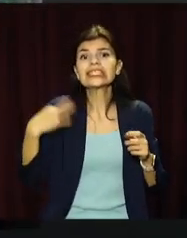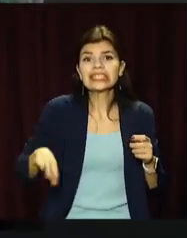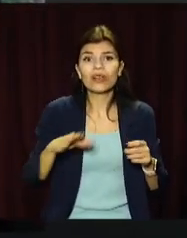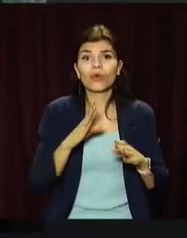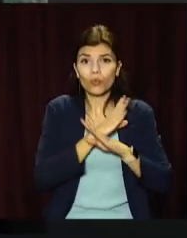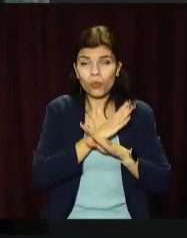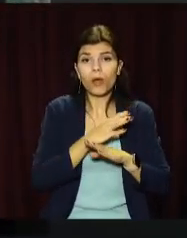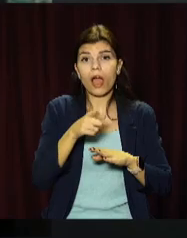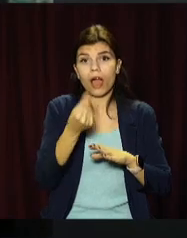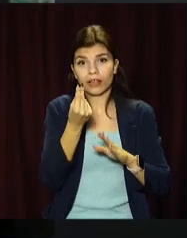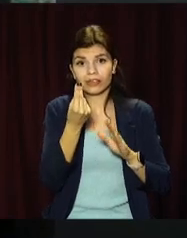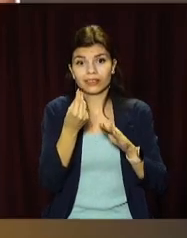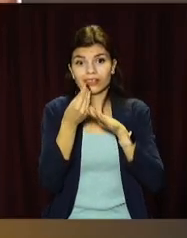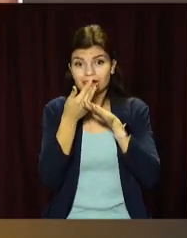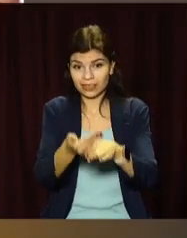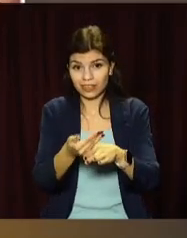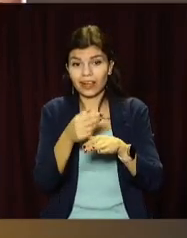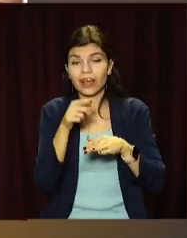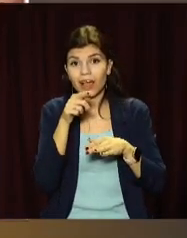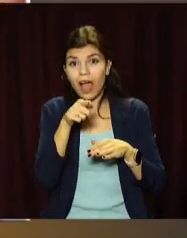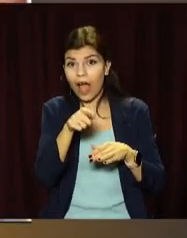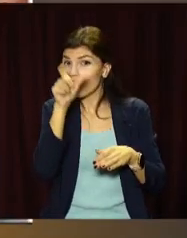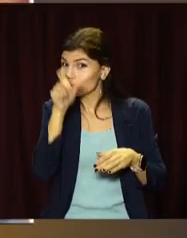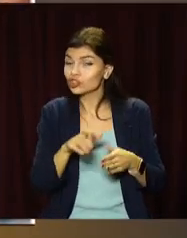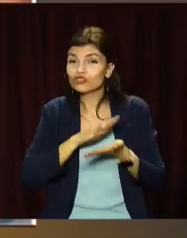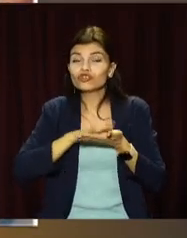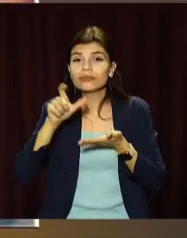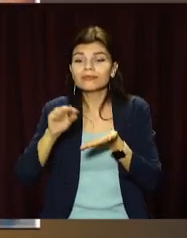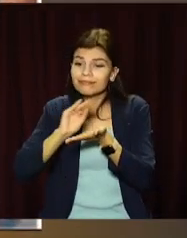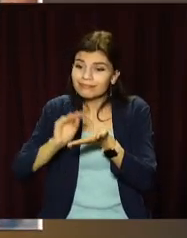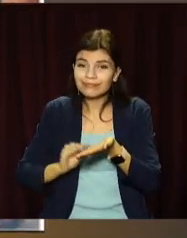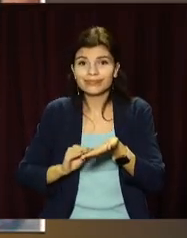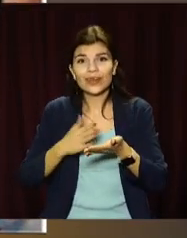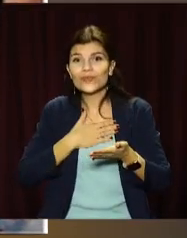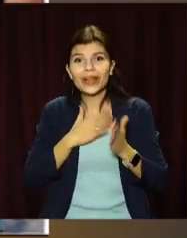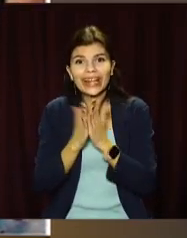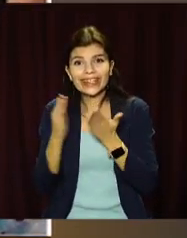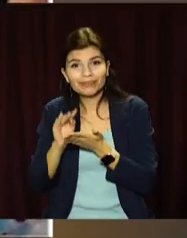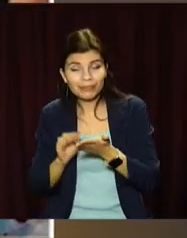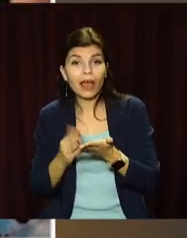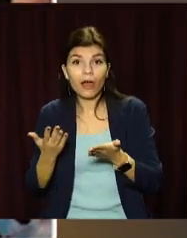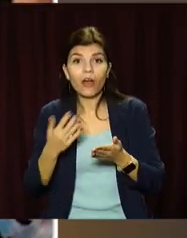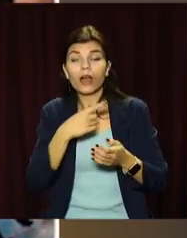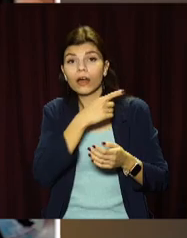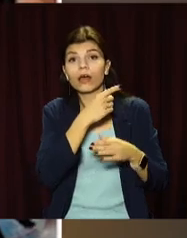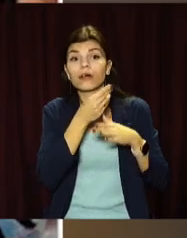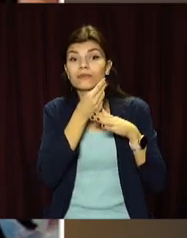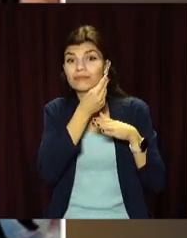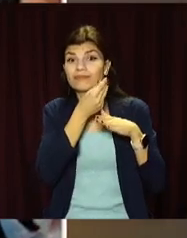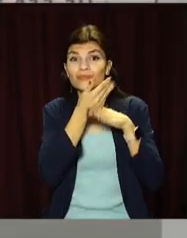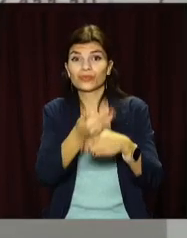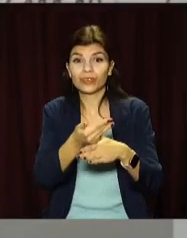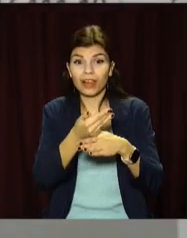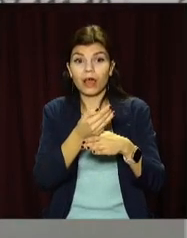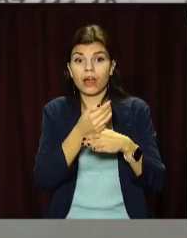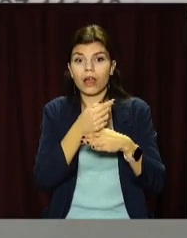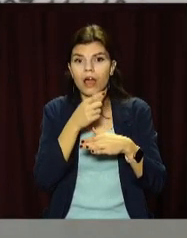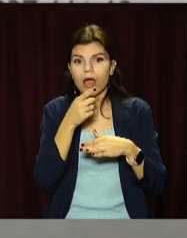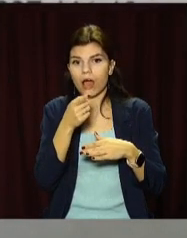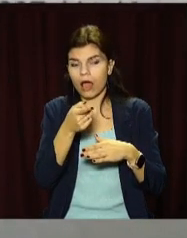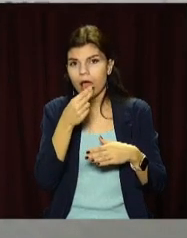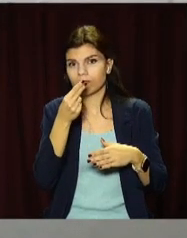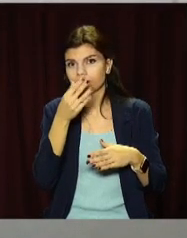– миколаївського дитячого письменника Олексія Кваши. За попередню інформацію, 5 років тому державна виконавиця з Кам'янського навмисно перевела гроші